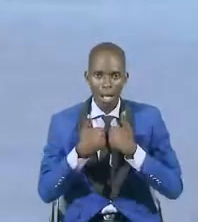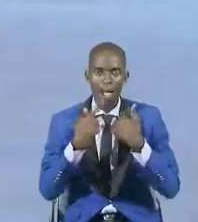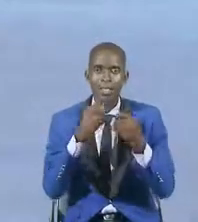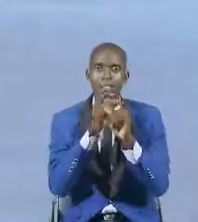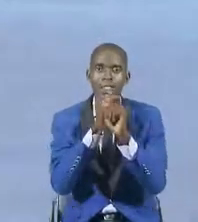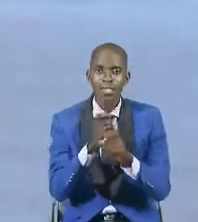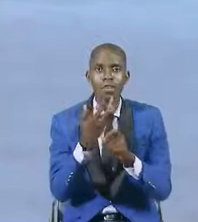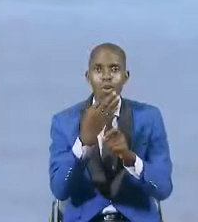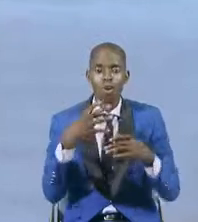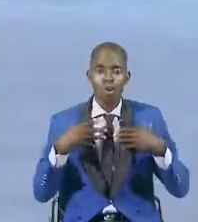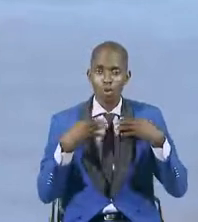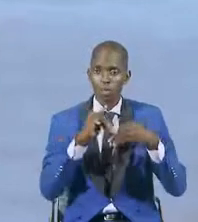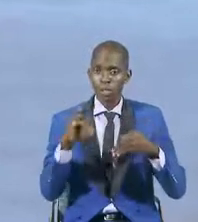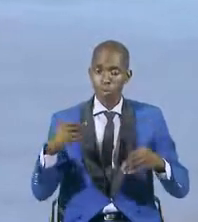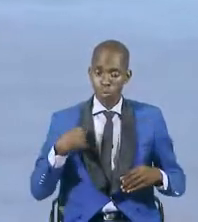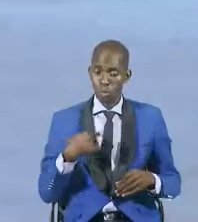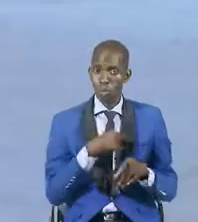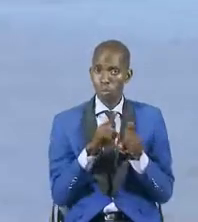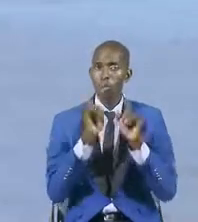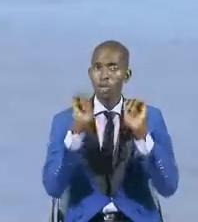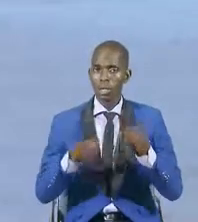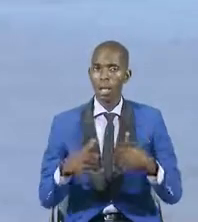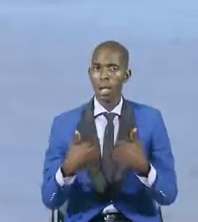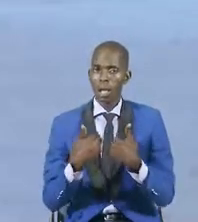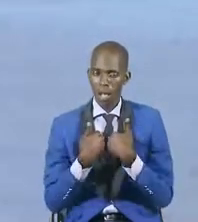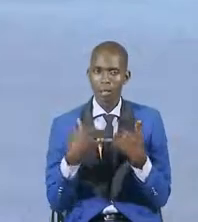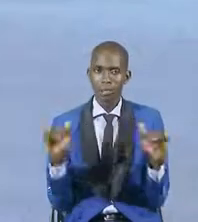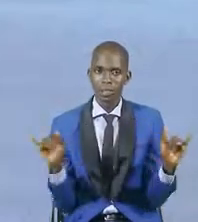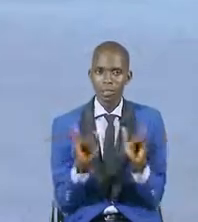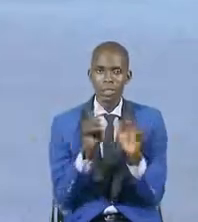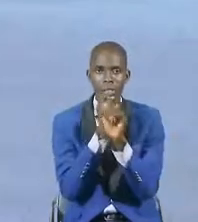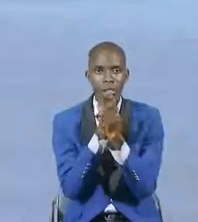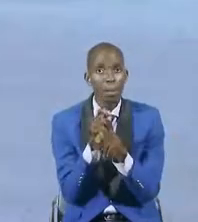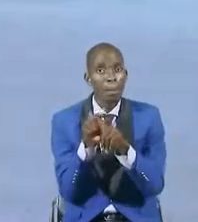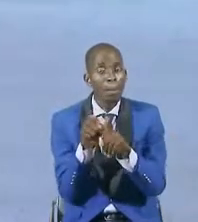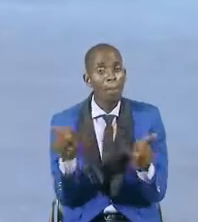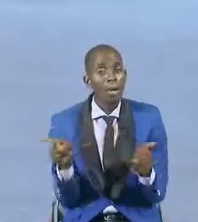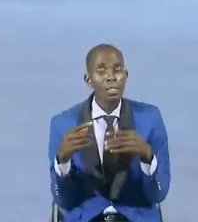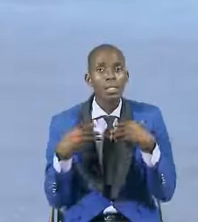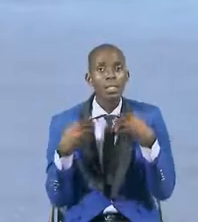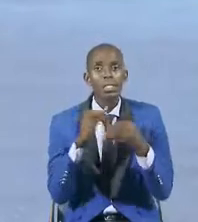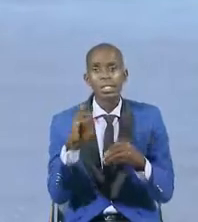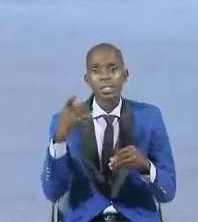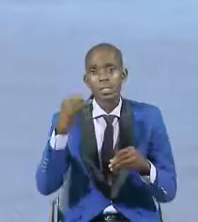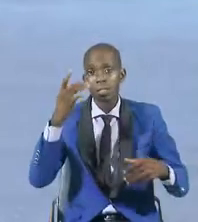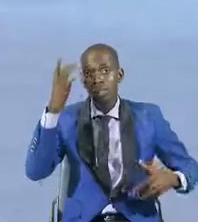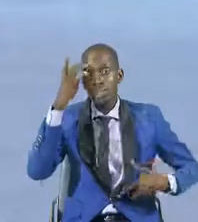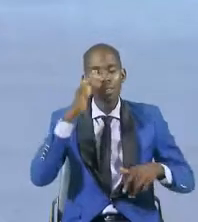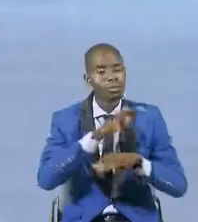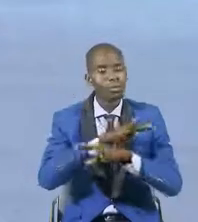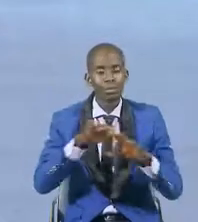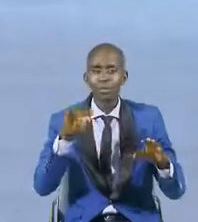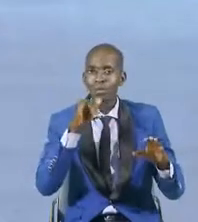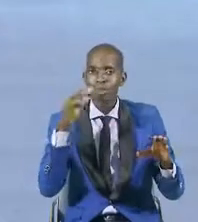sous l'emprise du diable. Il avait le don de guérison. Nous aussi, on peut avoir le don de guérison, mais guérir